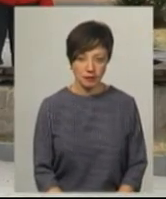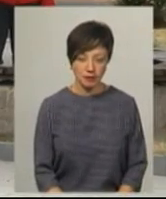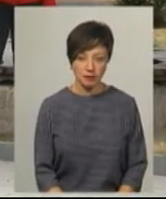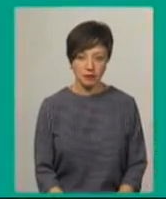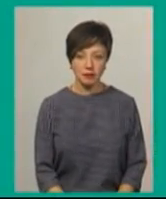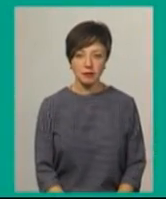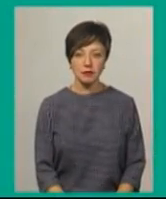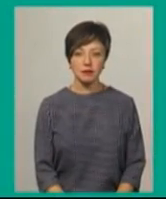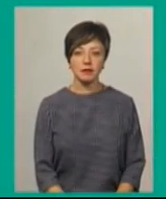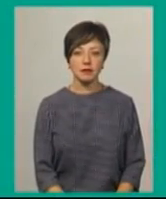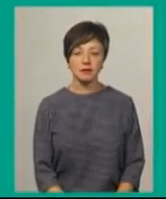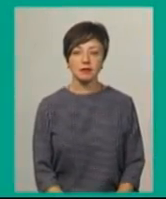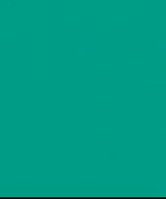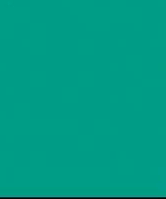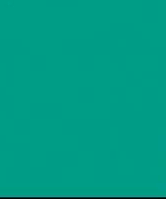Хмельницький.